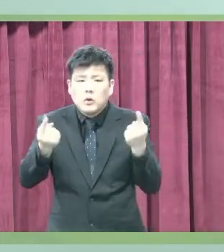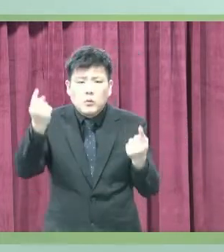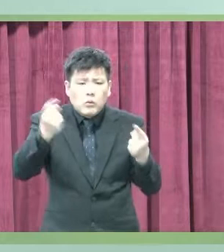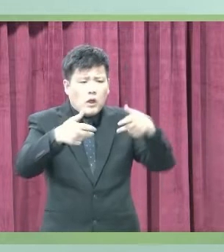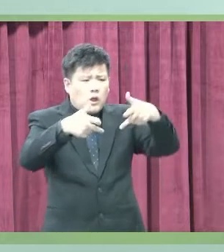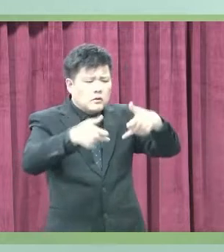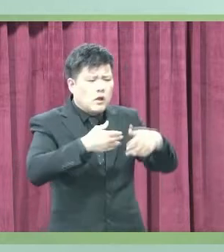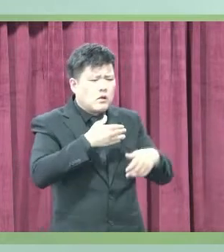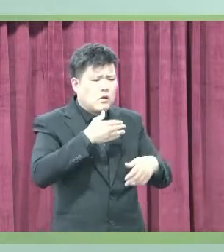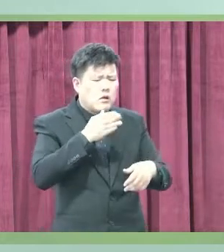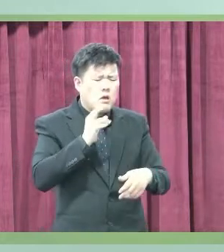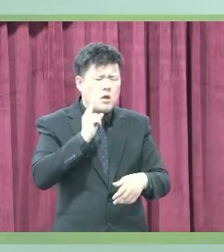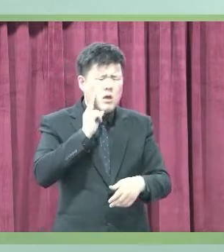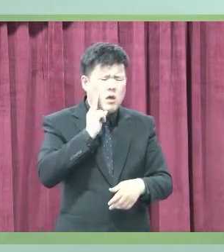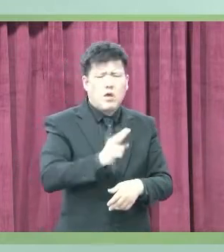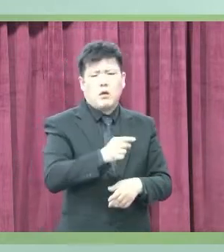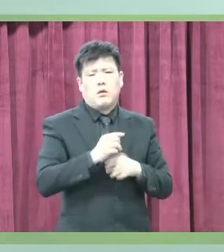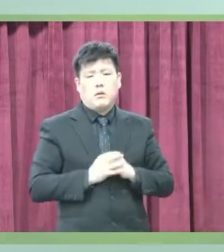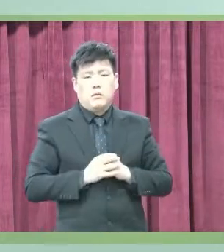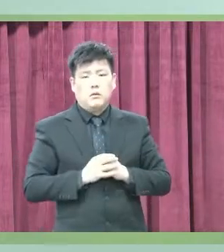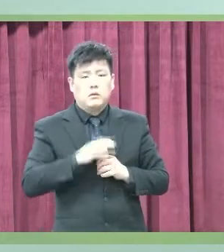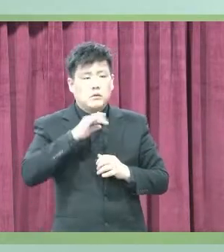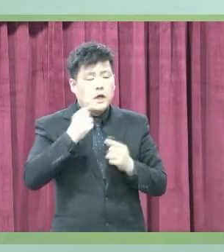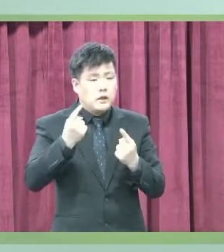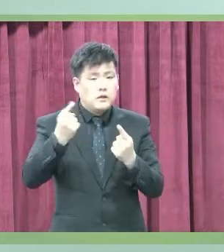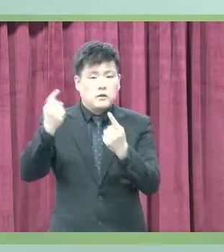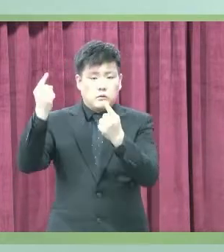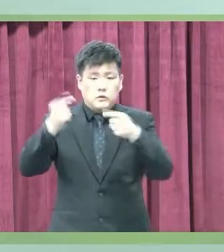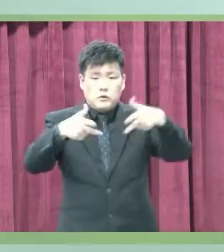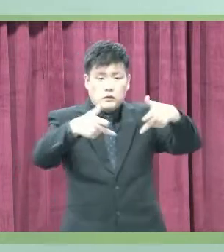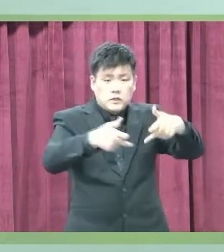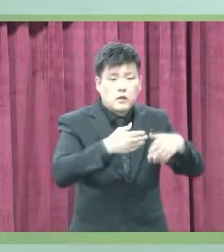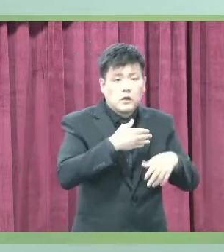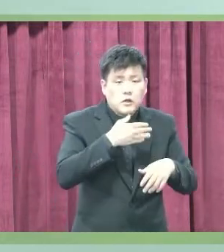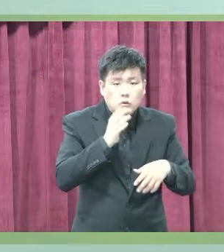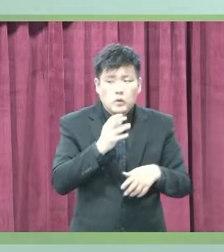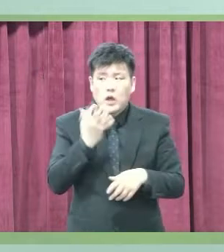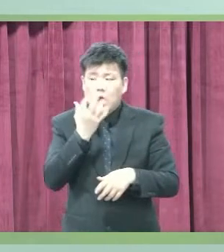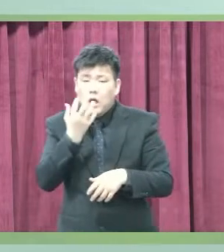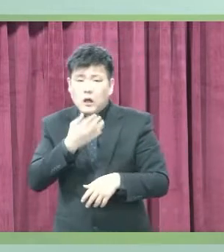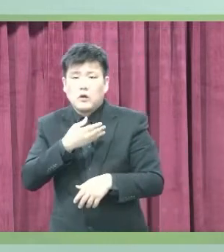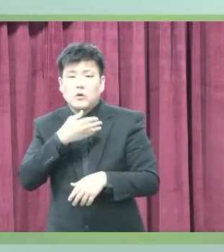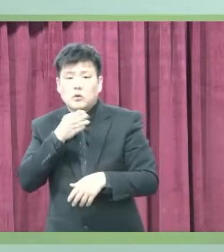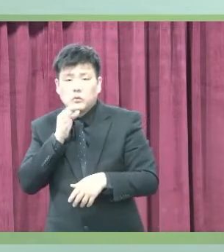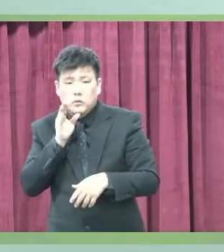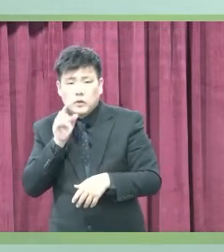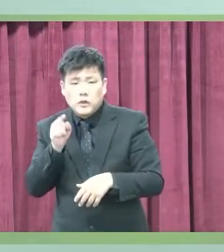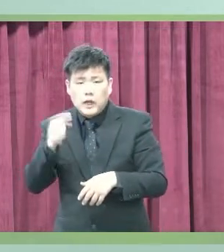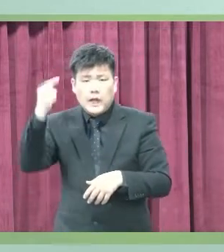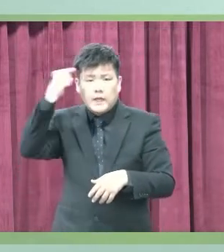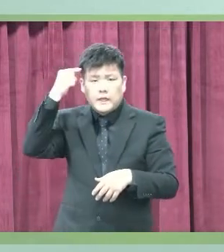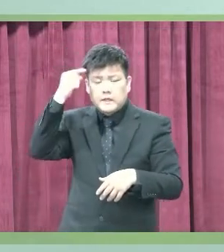있습니다. 그리고 연령이 증가할수록 장애 노인과 비장애 노인 그 인지기능